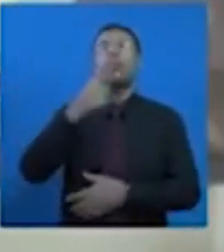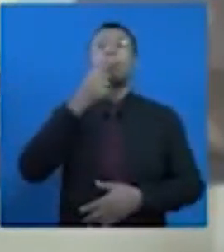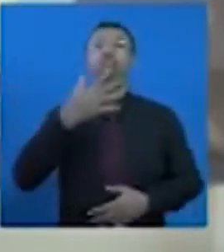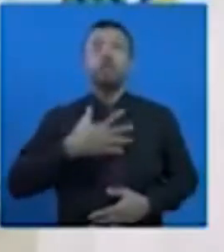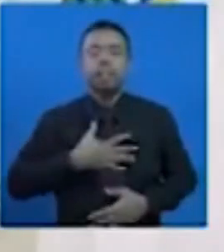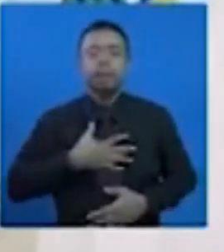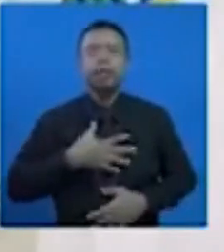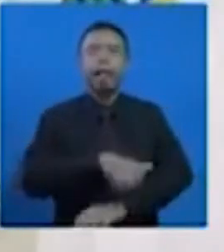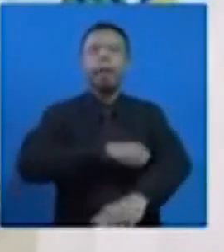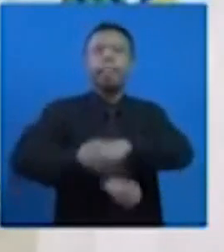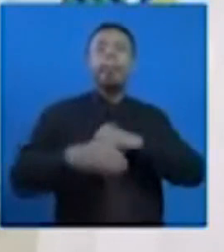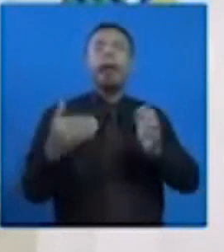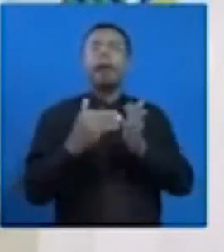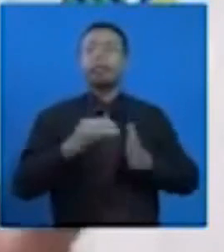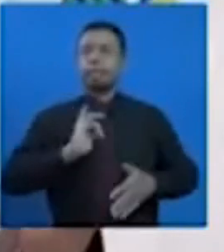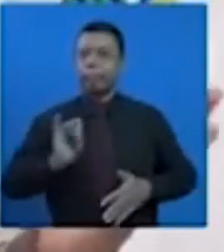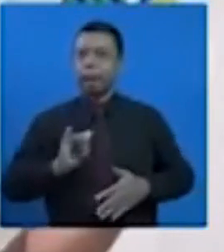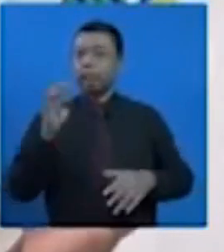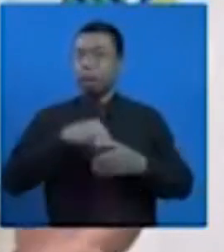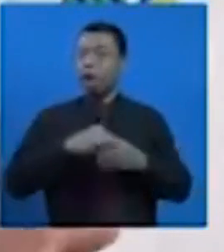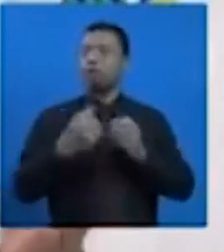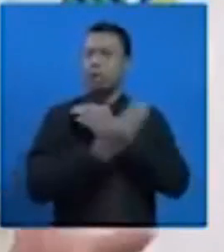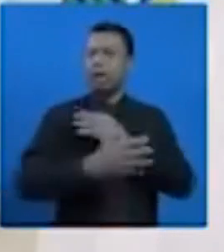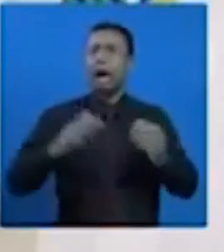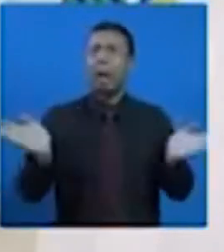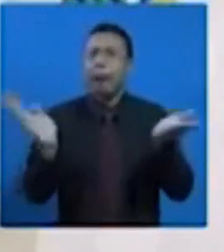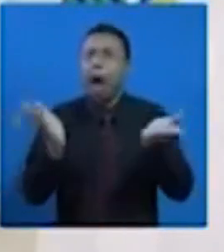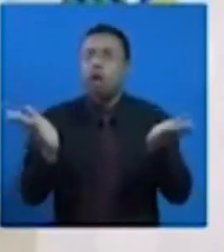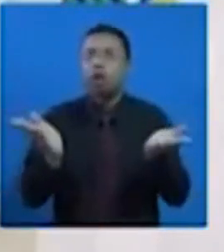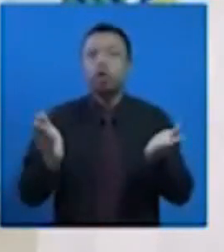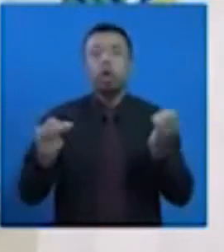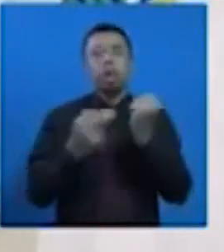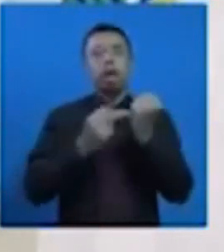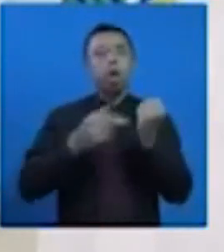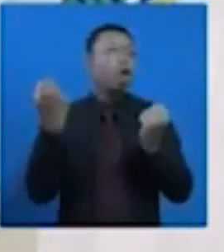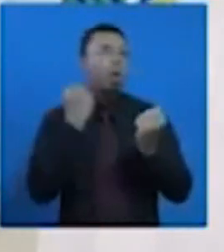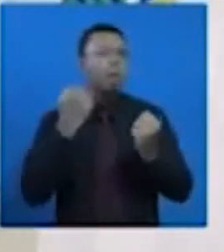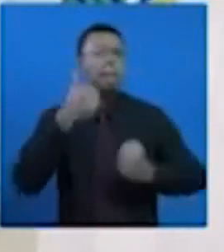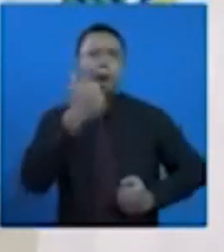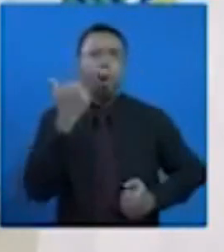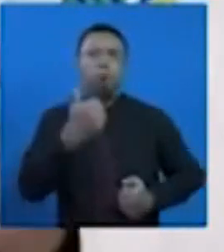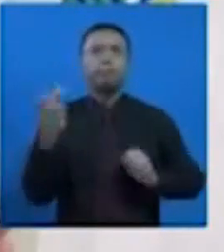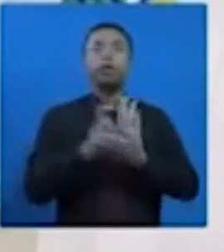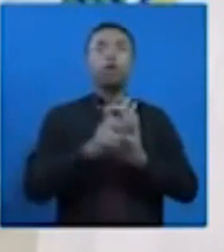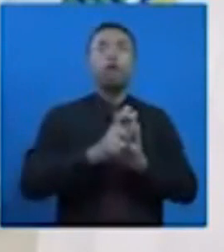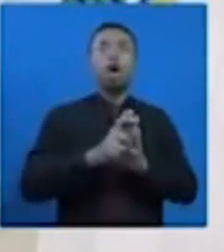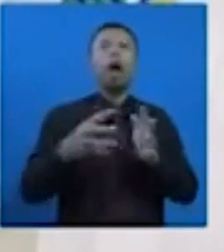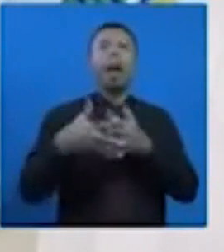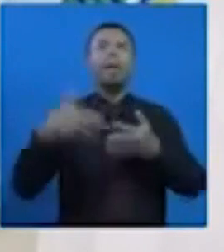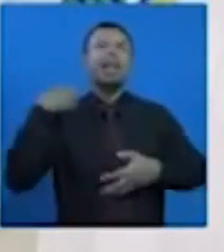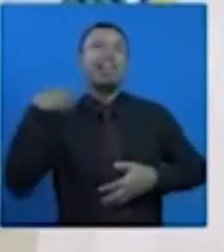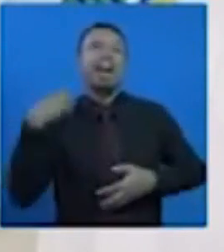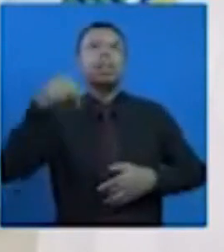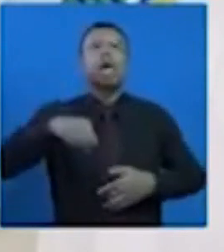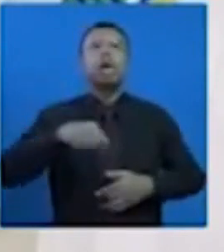punya tantangan yang sama bahkan di negara yang amat maju teknologi kedokteran nya seperti di Amerika Serikat